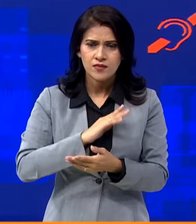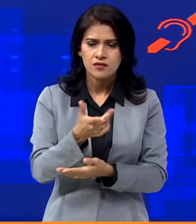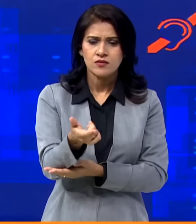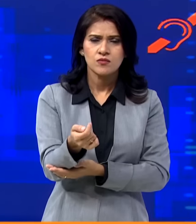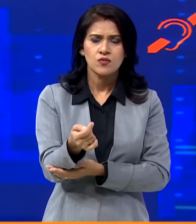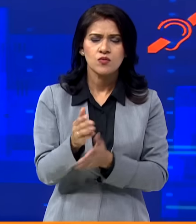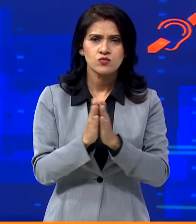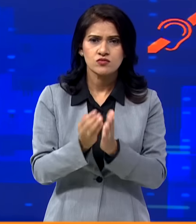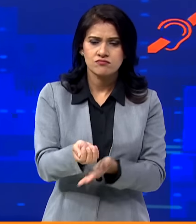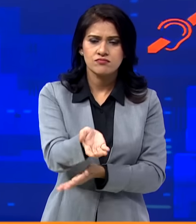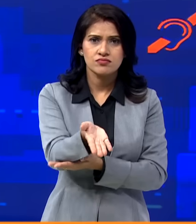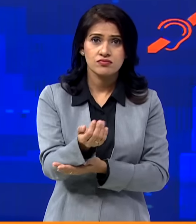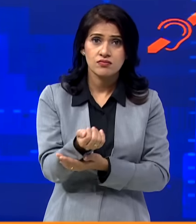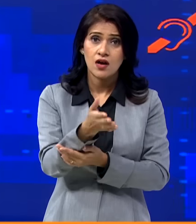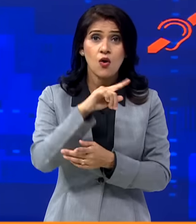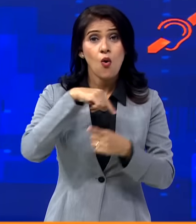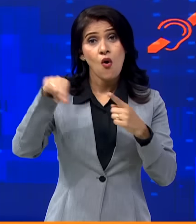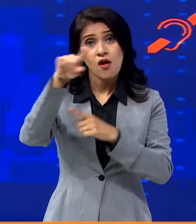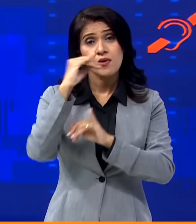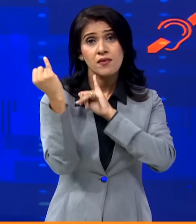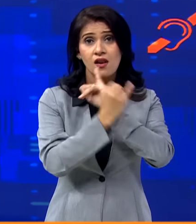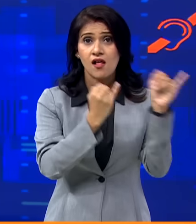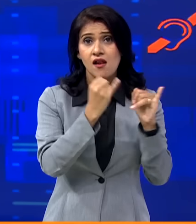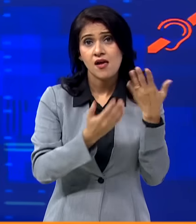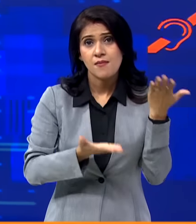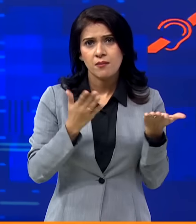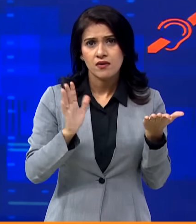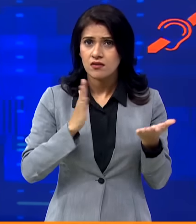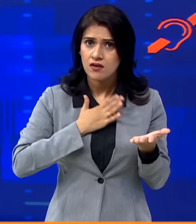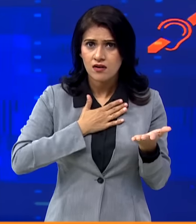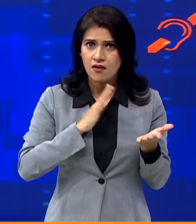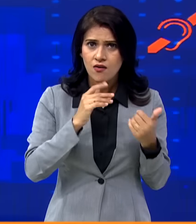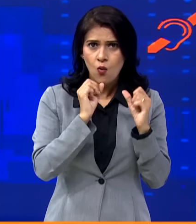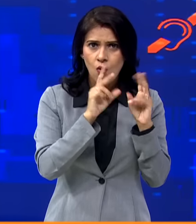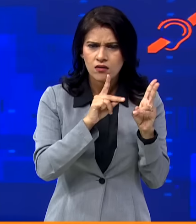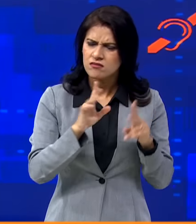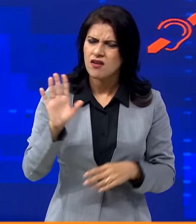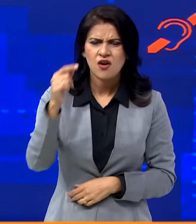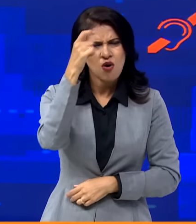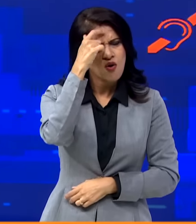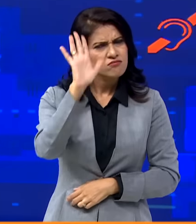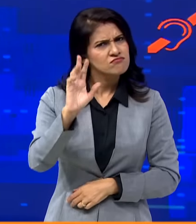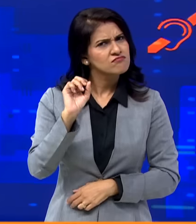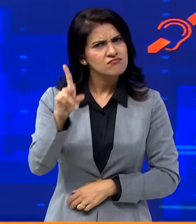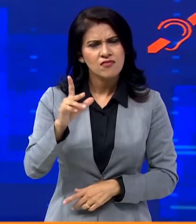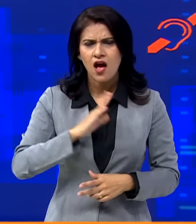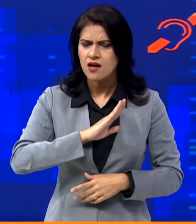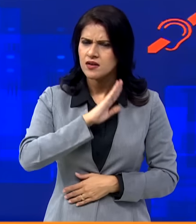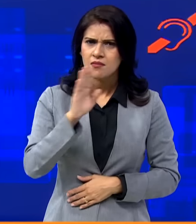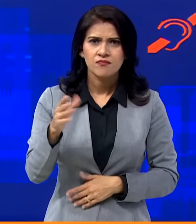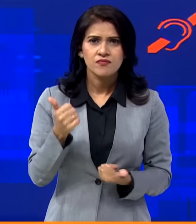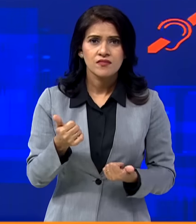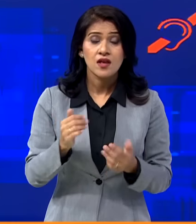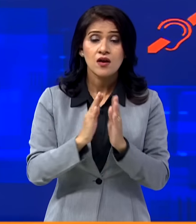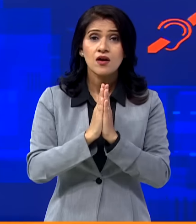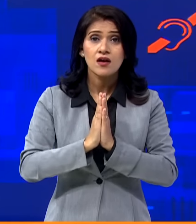तो मैंने कहा सोच लो आलोचना होगी तो उन्होंने कहा कि मैं देख लूंगा आई विल फेस लेकिन उन्हें यह नहीं पता था कि वो यज्ञ क्या